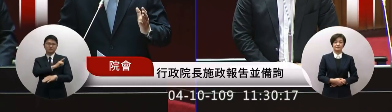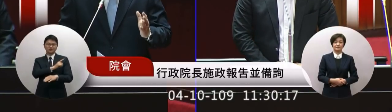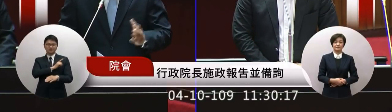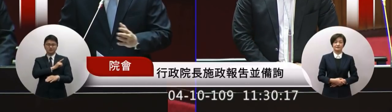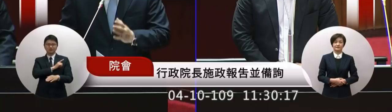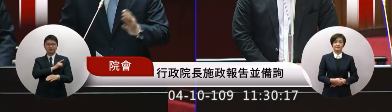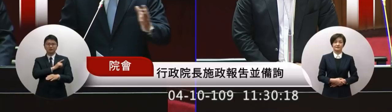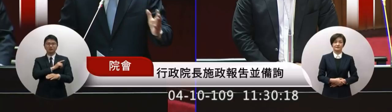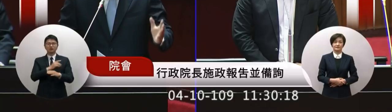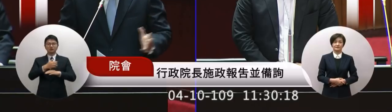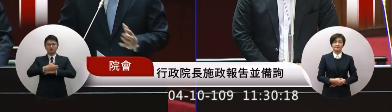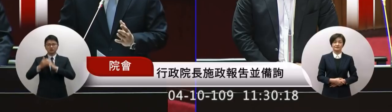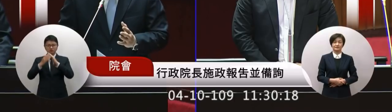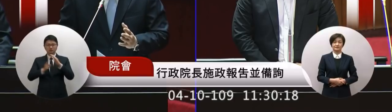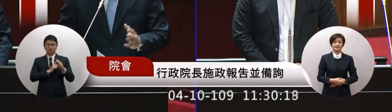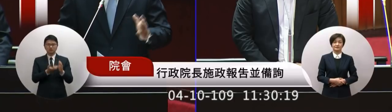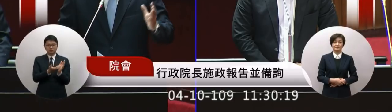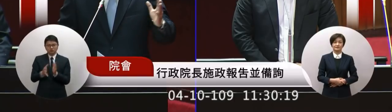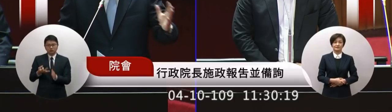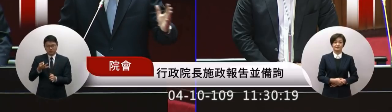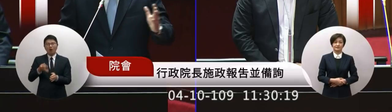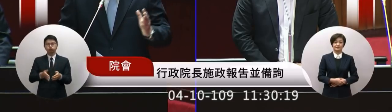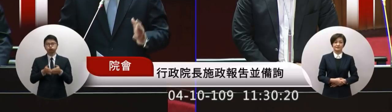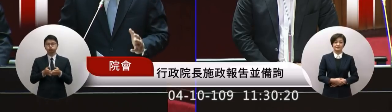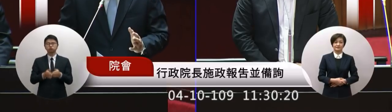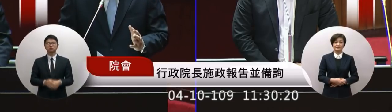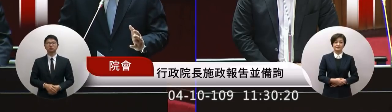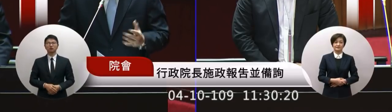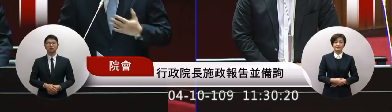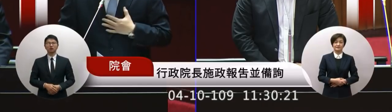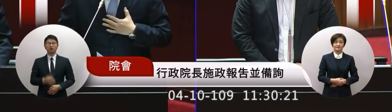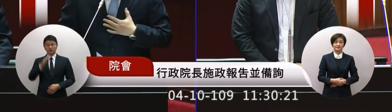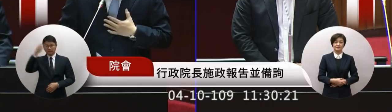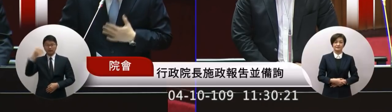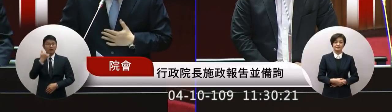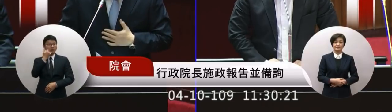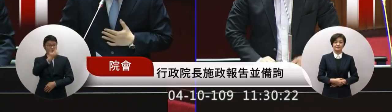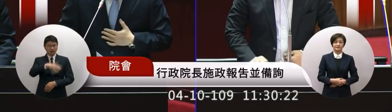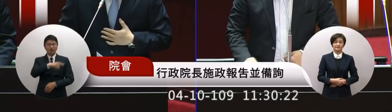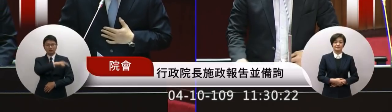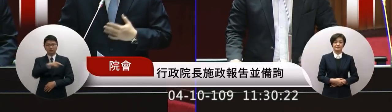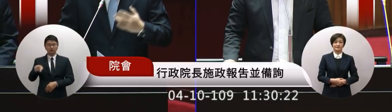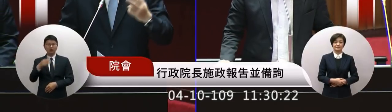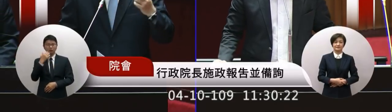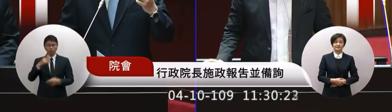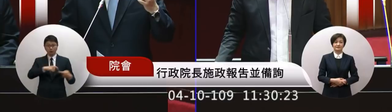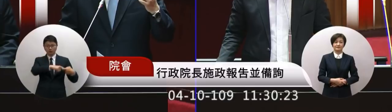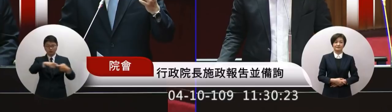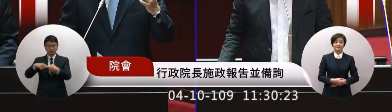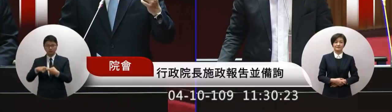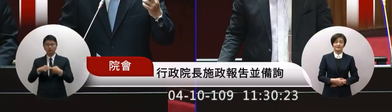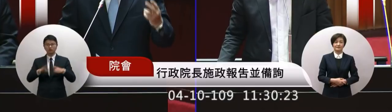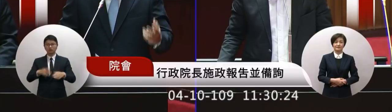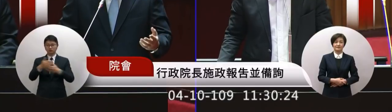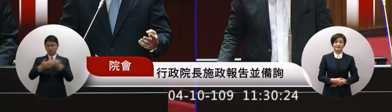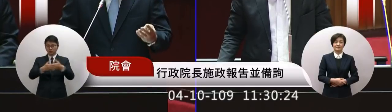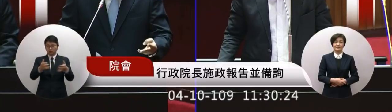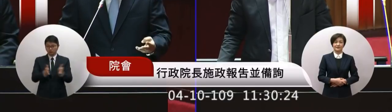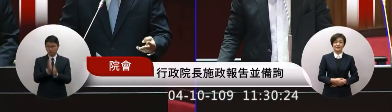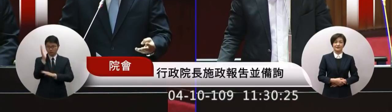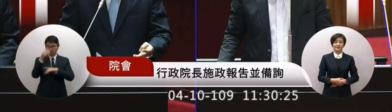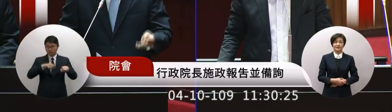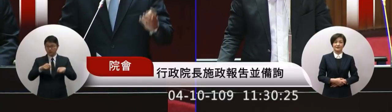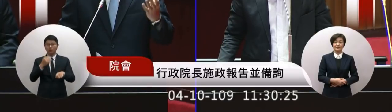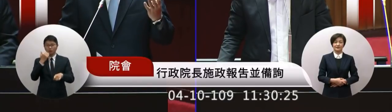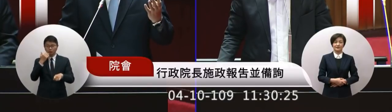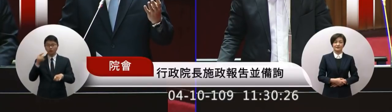是呢，因为山海要连线，其他的路线，即马交通部的政策，只要你是这个电气